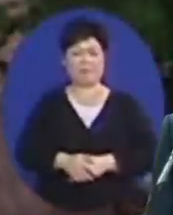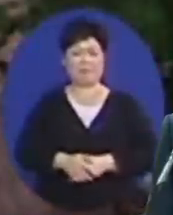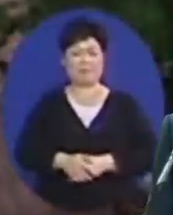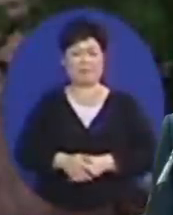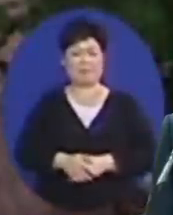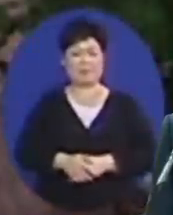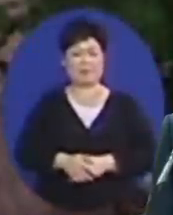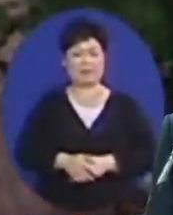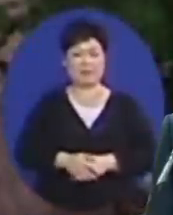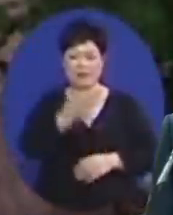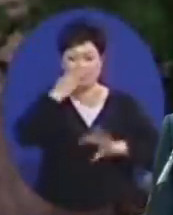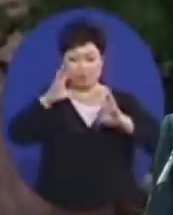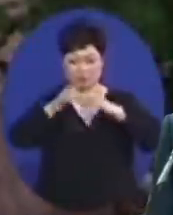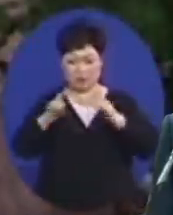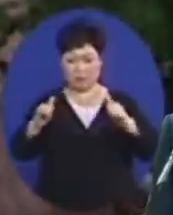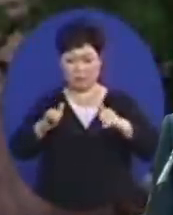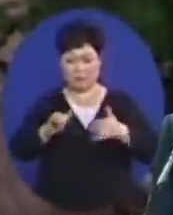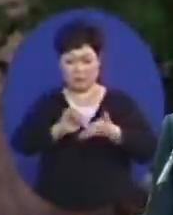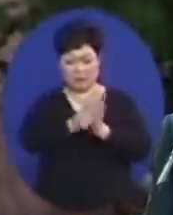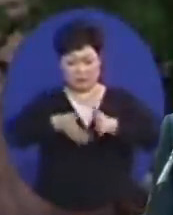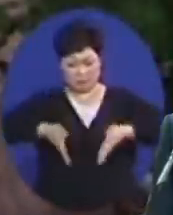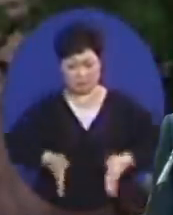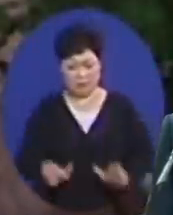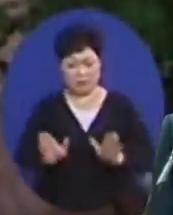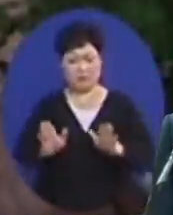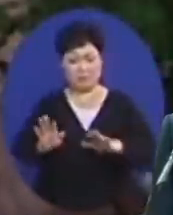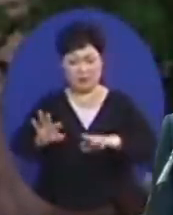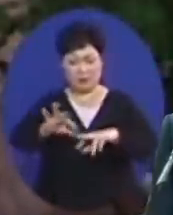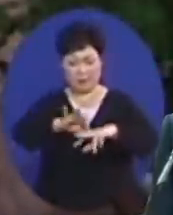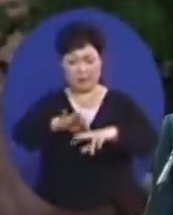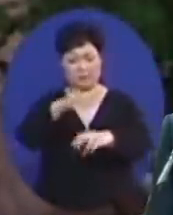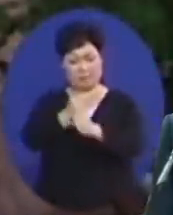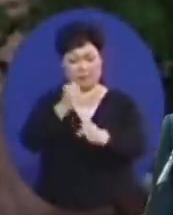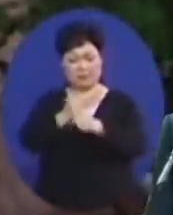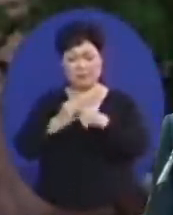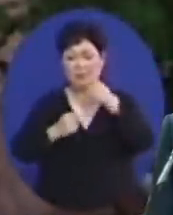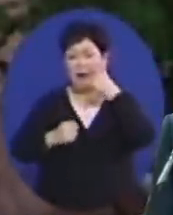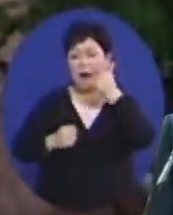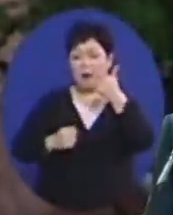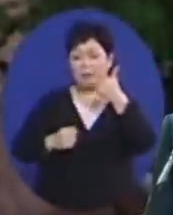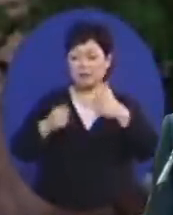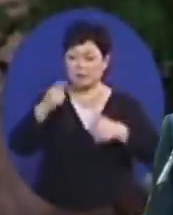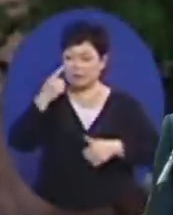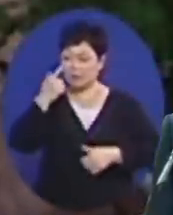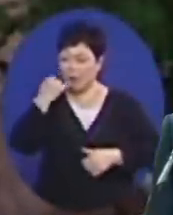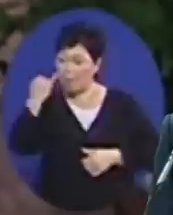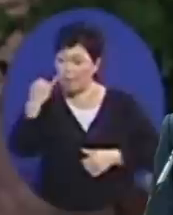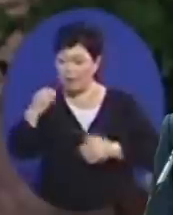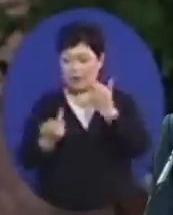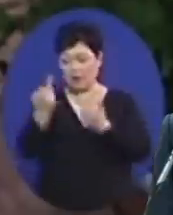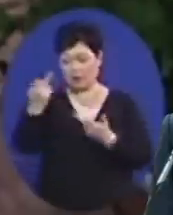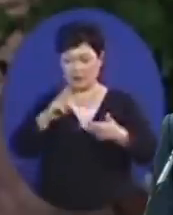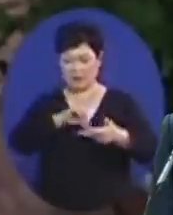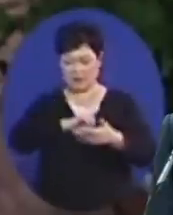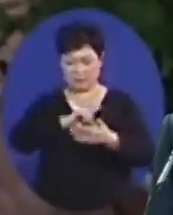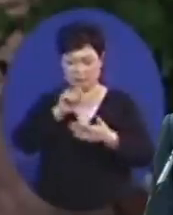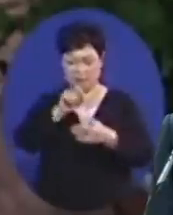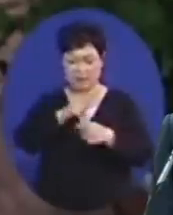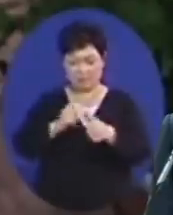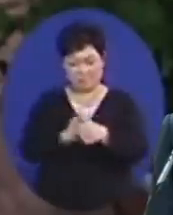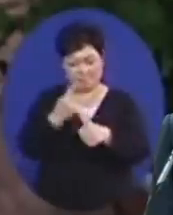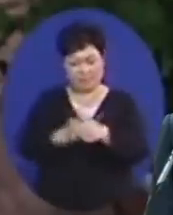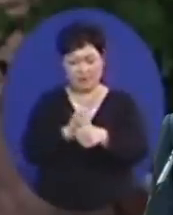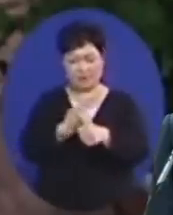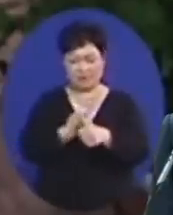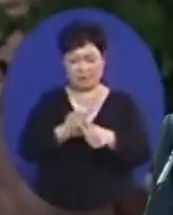유대인들은 자식을 낳으면 반지를 만들어서 아버지 어머니 형제간의 이름을 적어서 끼워주는 것입니다. 가족이 되었다는